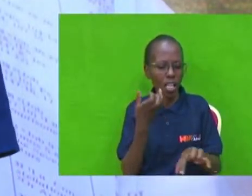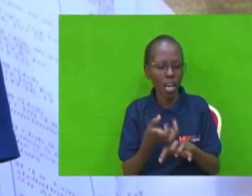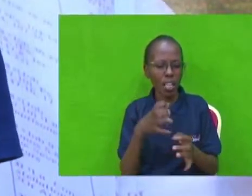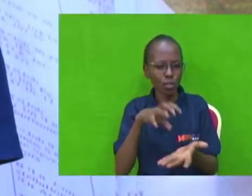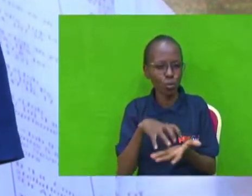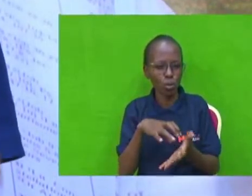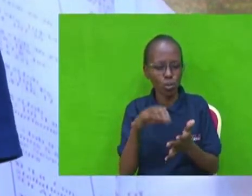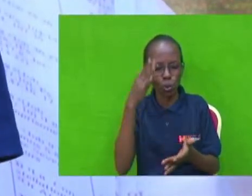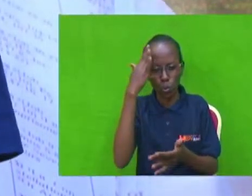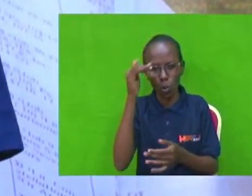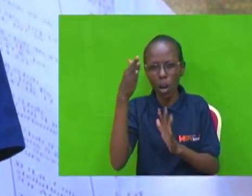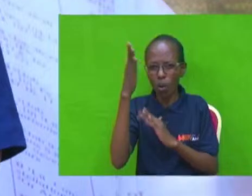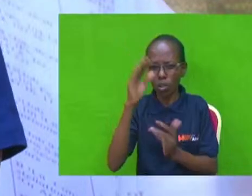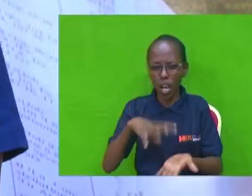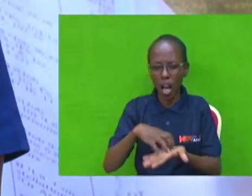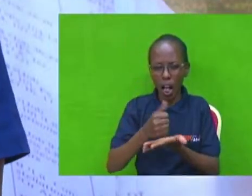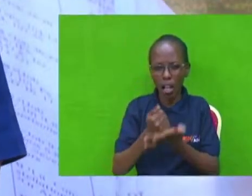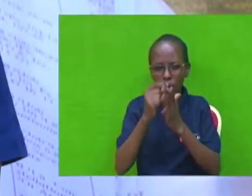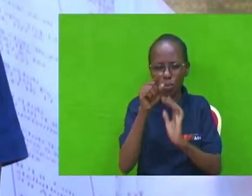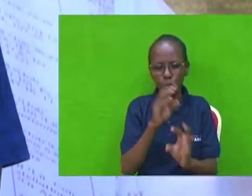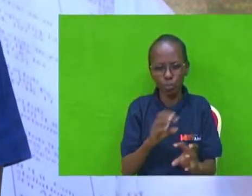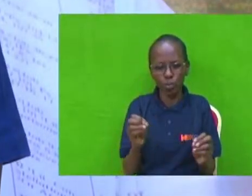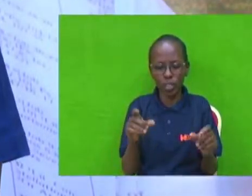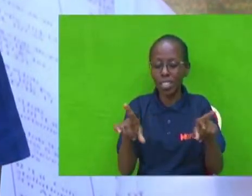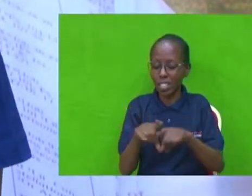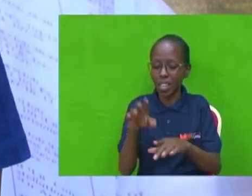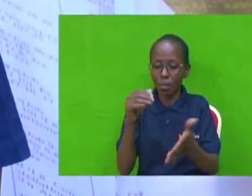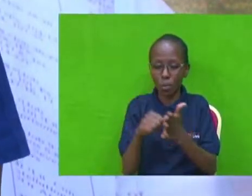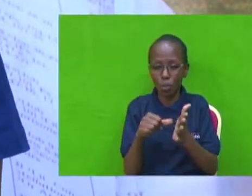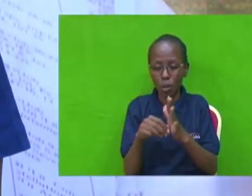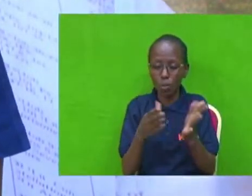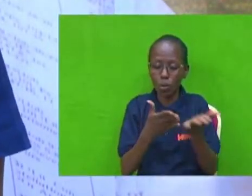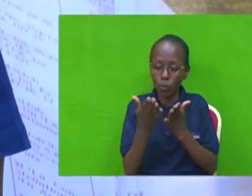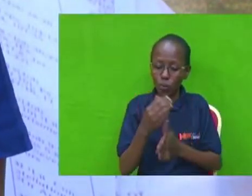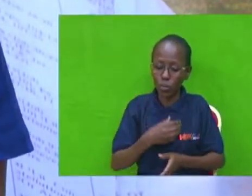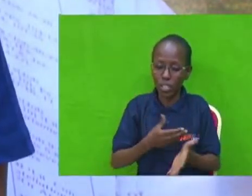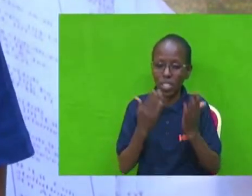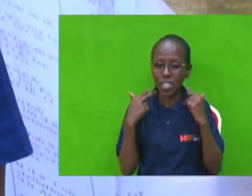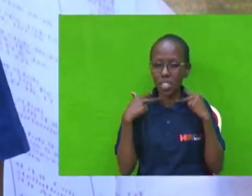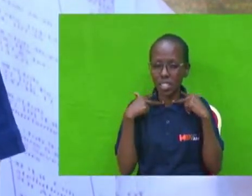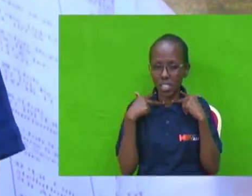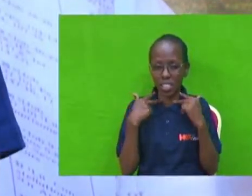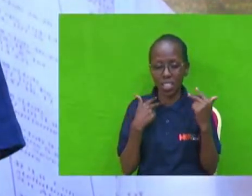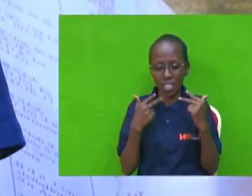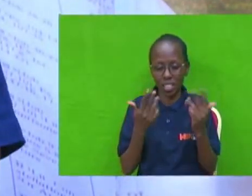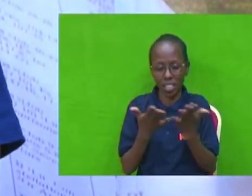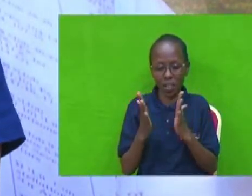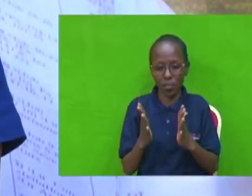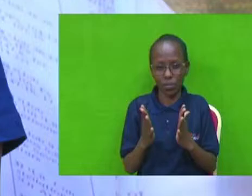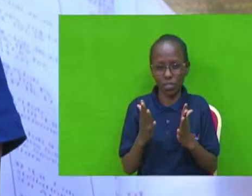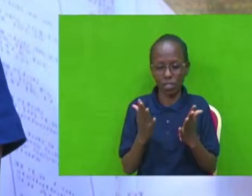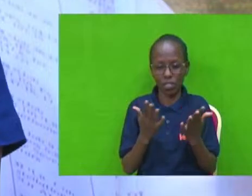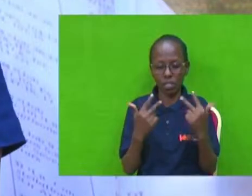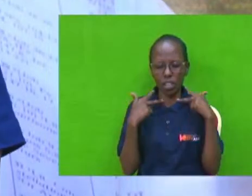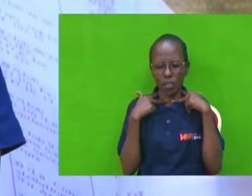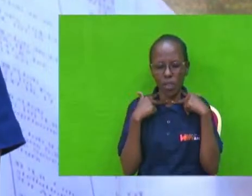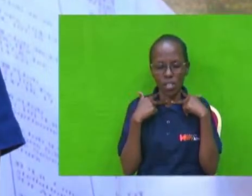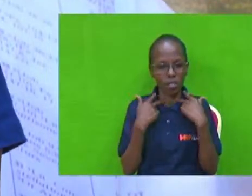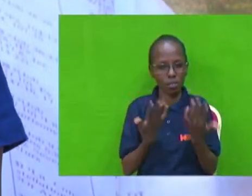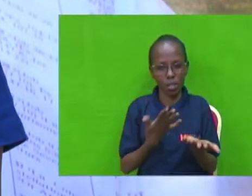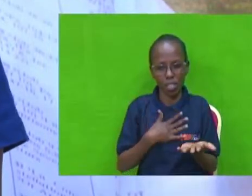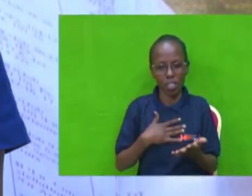Mbona akusaidii katika hii hali? Lakini hata katika ile shida ya utumwa kuwa mwaminifu kwa Mungu. Maana Mungu alisikia kilio cha Israeli akiwa